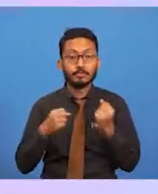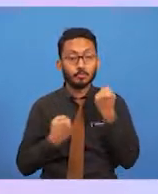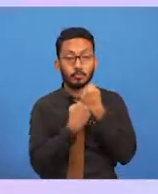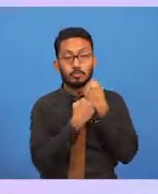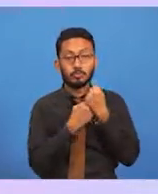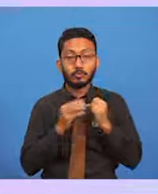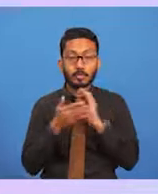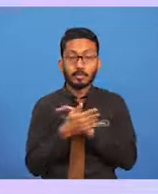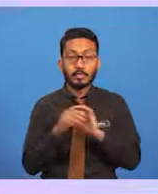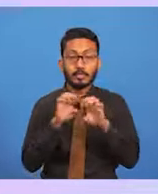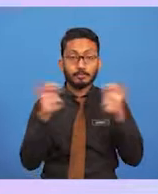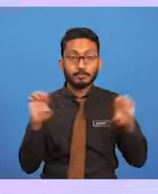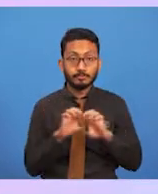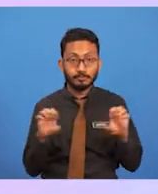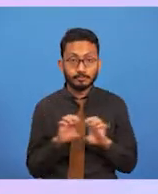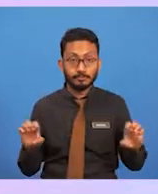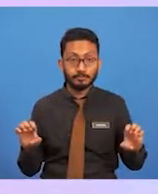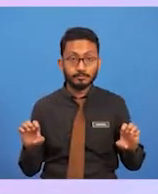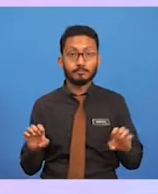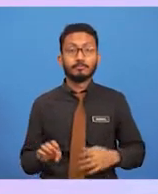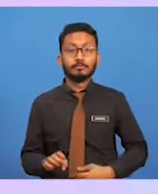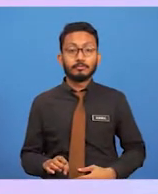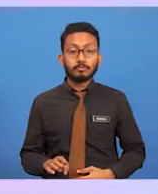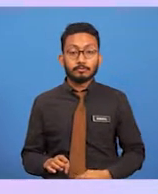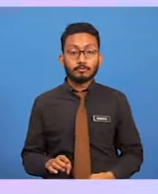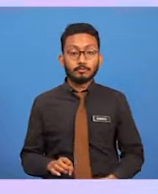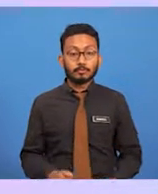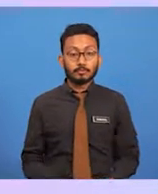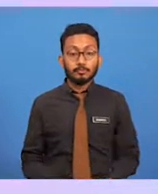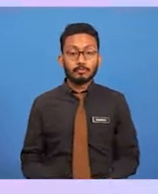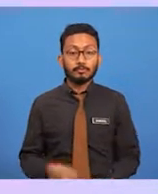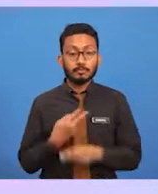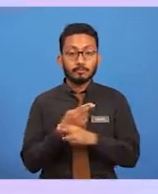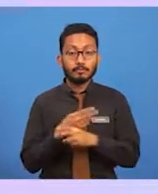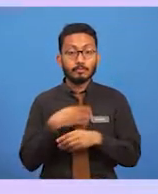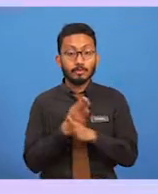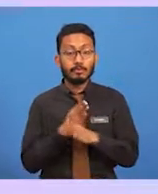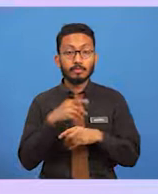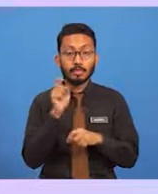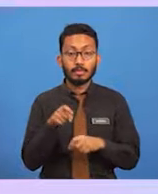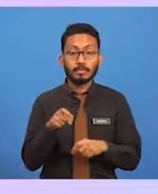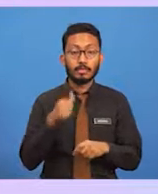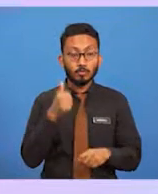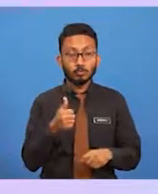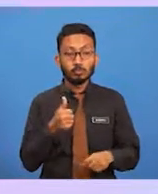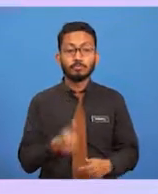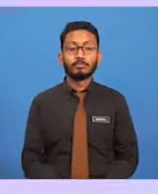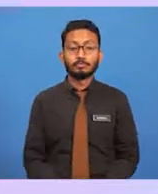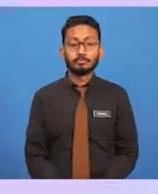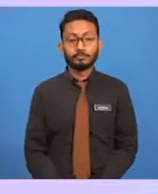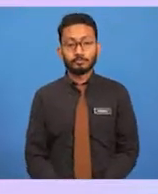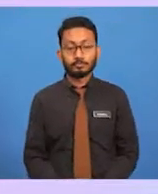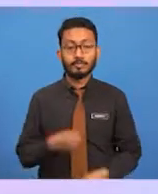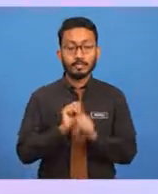disokong oleh elemen-elemen lain. Ciri-ciri yang direka bentuk mestilah mantap, teguh